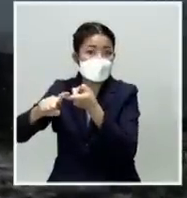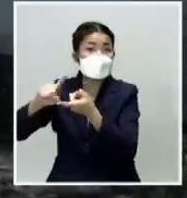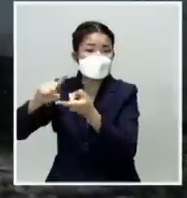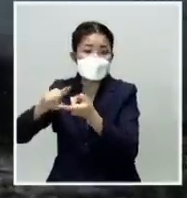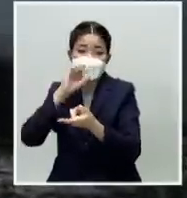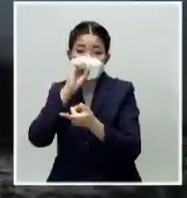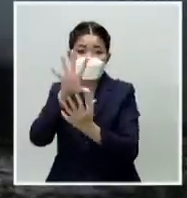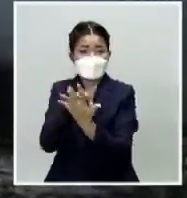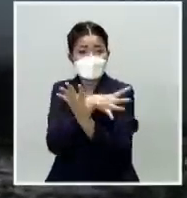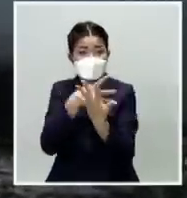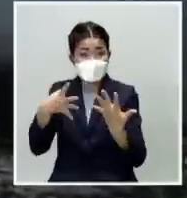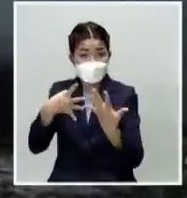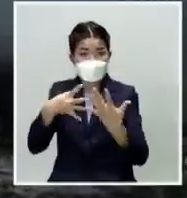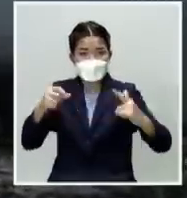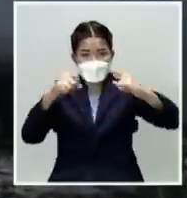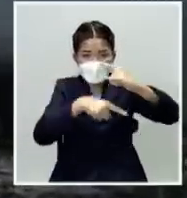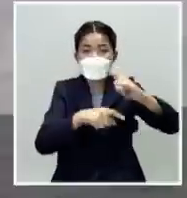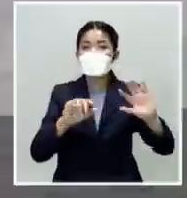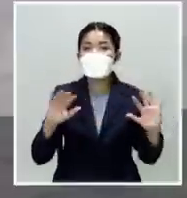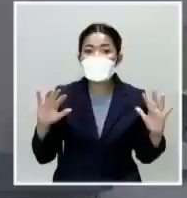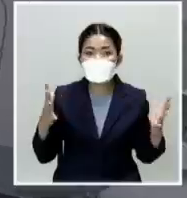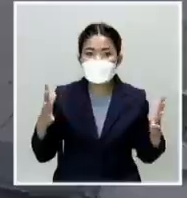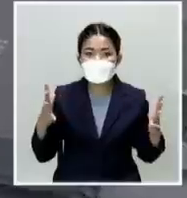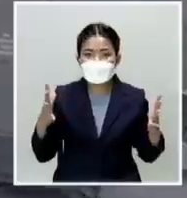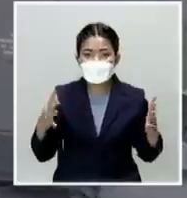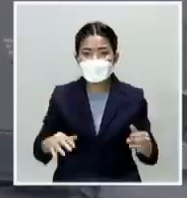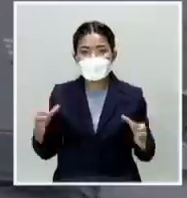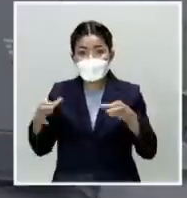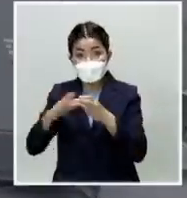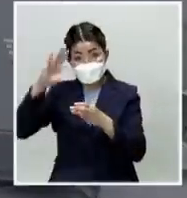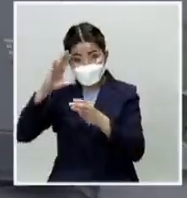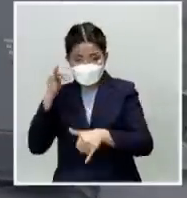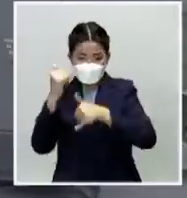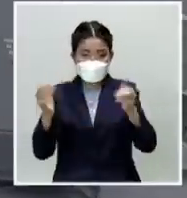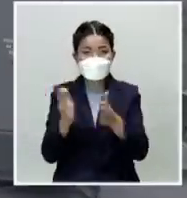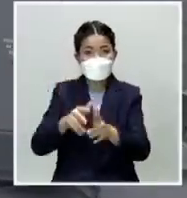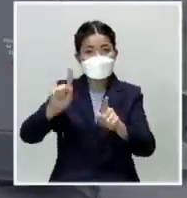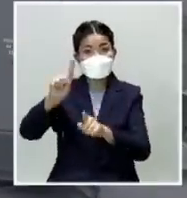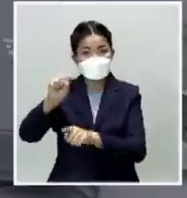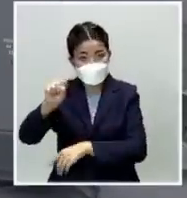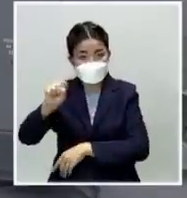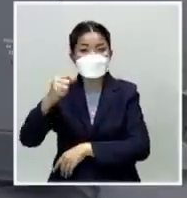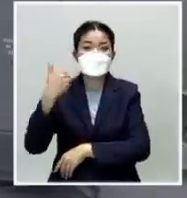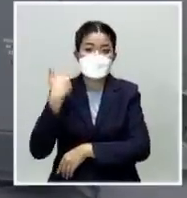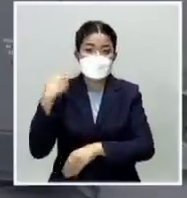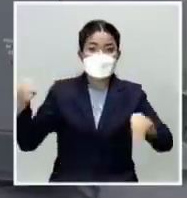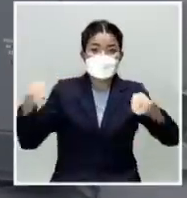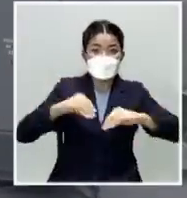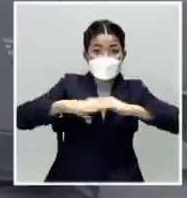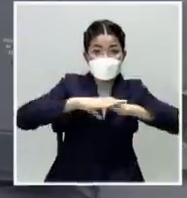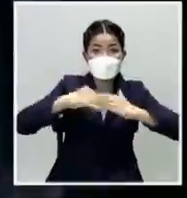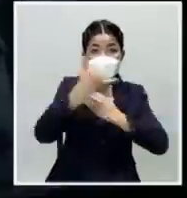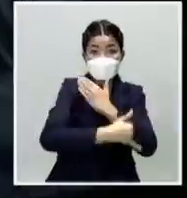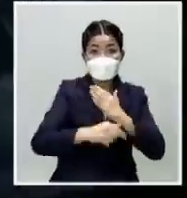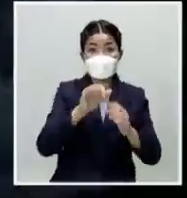ซียปฏิเสธแผนการโจมตียูเครนมาตลอดนะคะแต่ว่ามีการเสริมกำลังทหารรัสเซียนับแสนนายบริเวณพรมแดนยูเครนในช่วงไม่กี่สัป